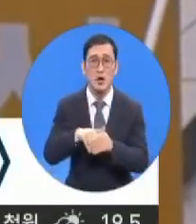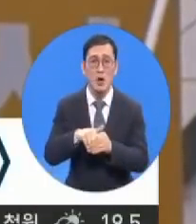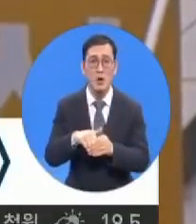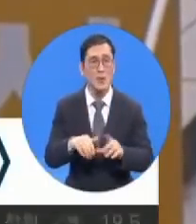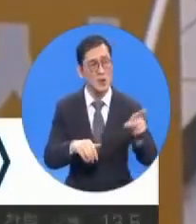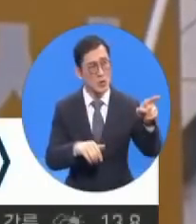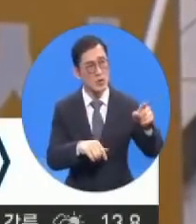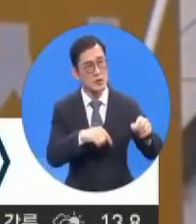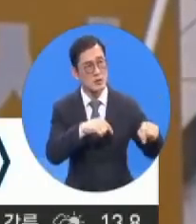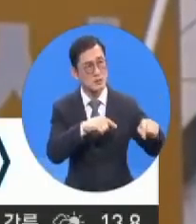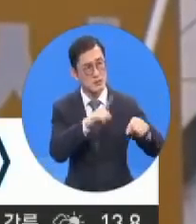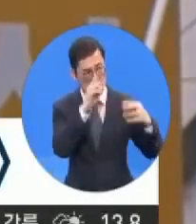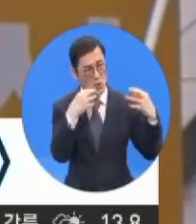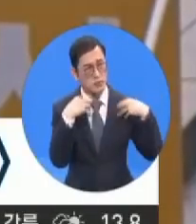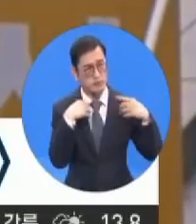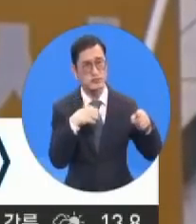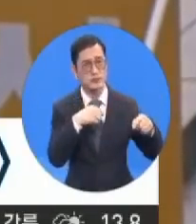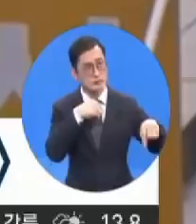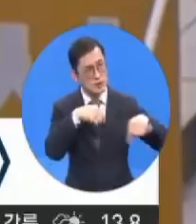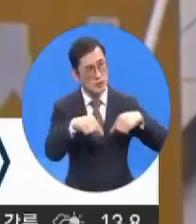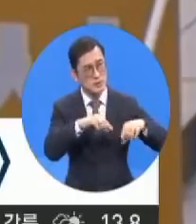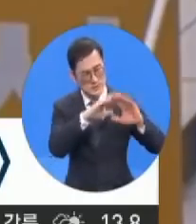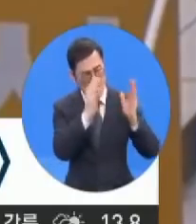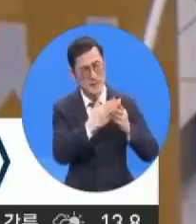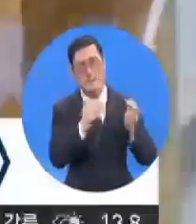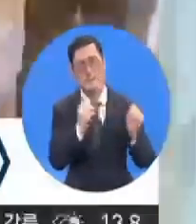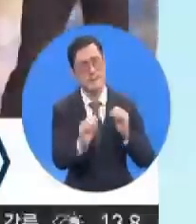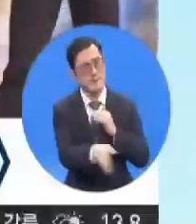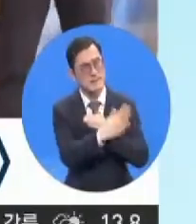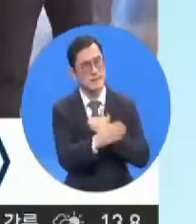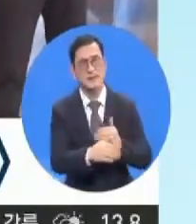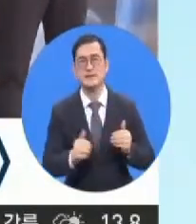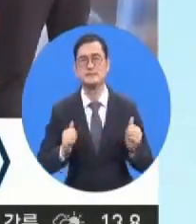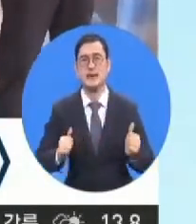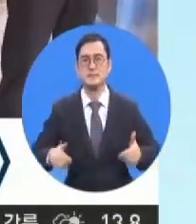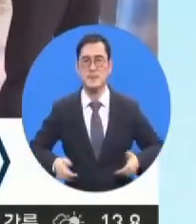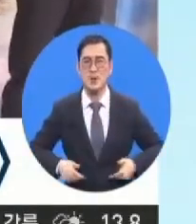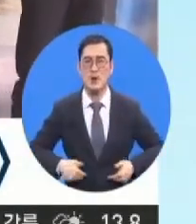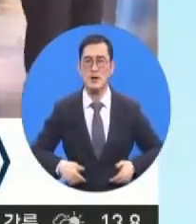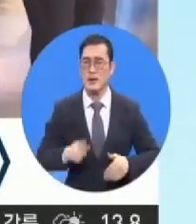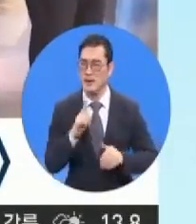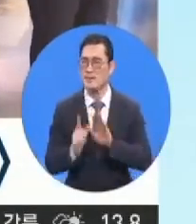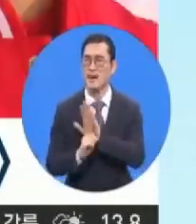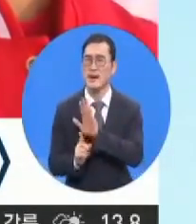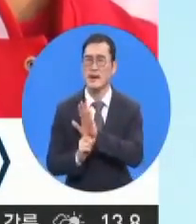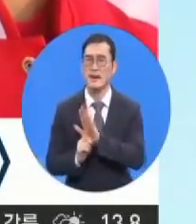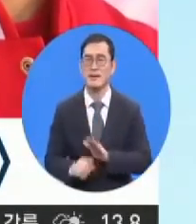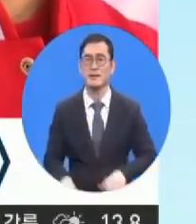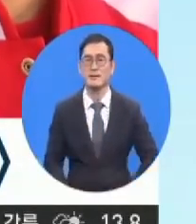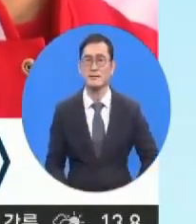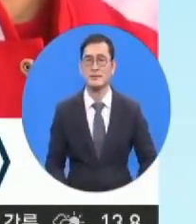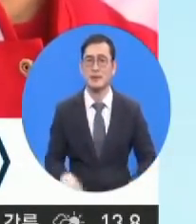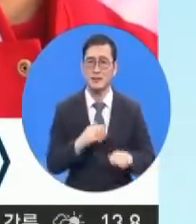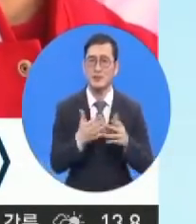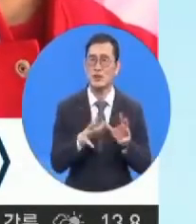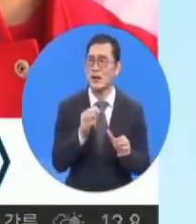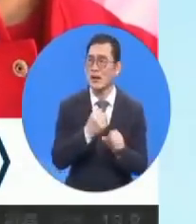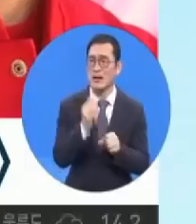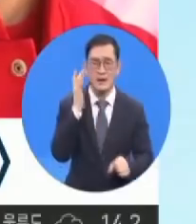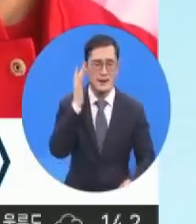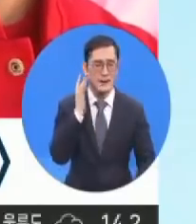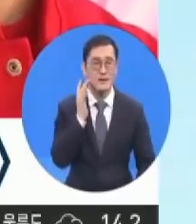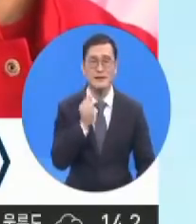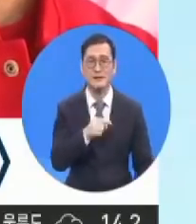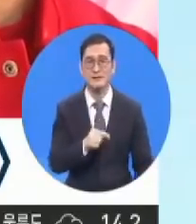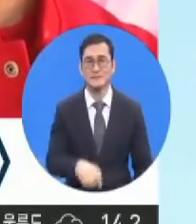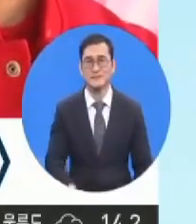정권 심판론, 이렇게 지금 판이 짜여져 가고 있는 상황이라고 보여져서 네. 민주당 입장에서 상당히 좀 어려운 싸움을 하고 있는 건 분명히 보입니다. 지금 네.